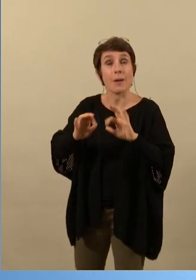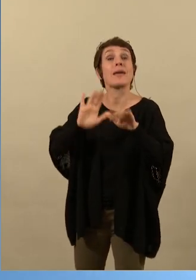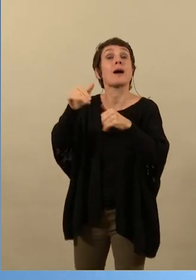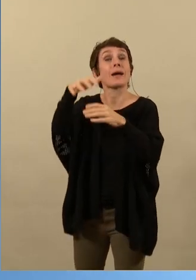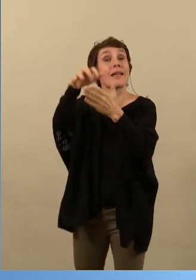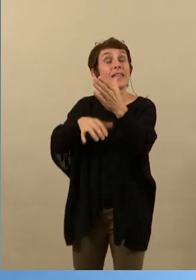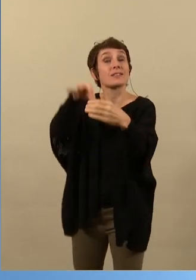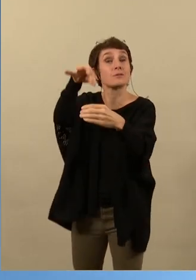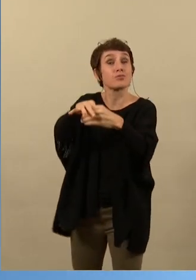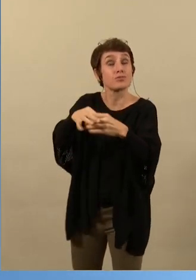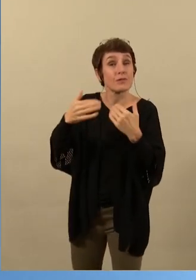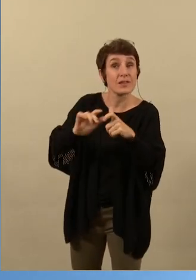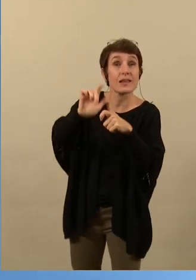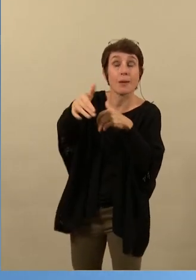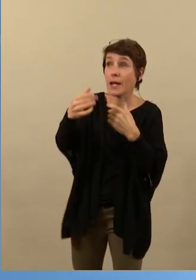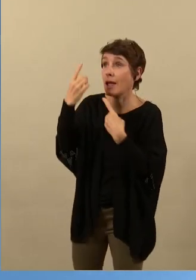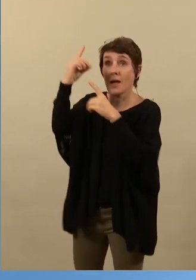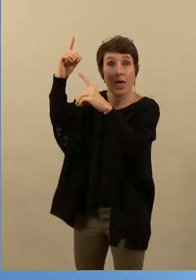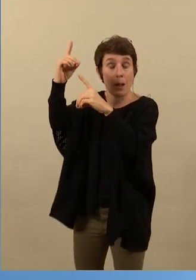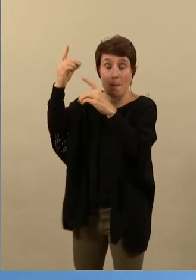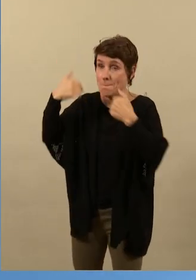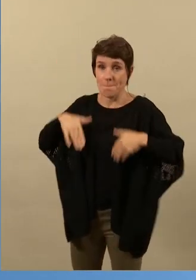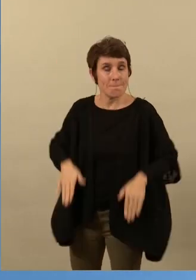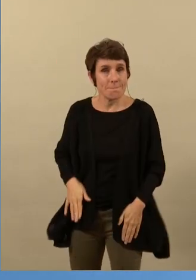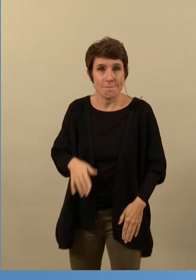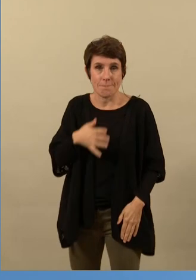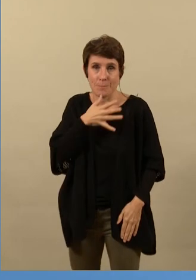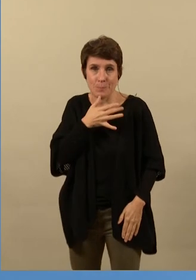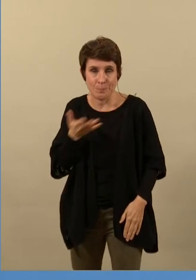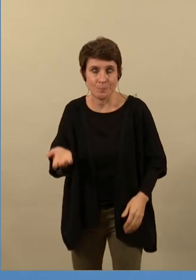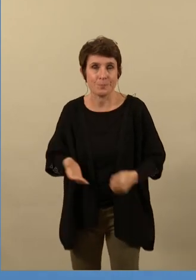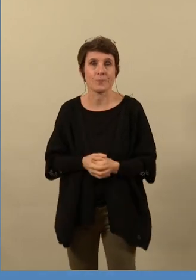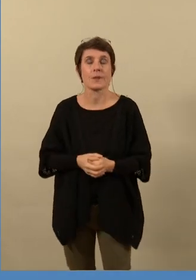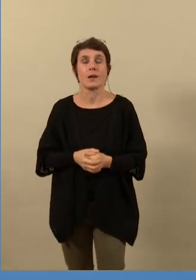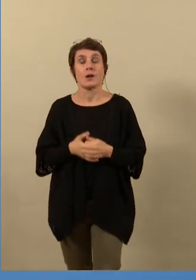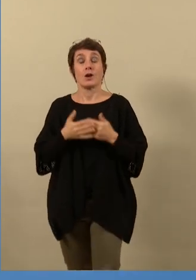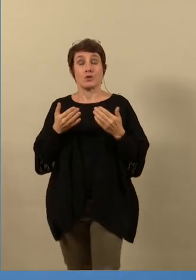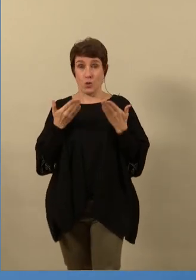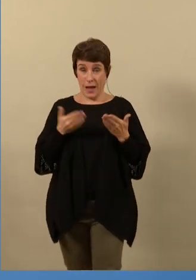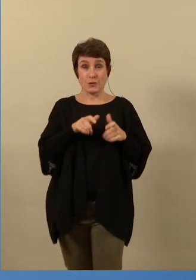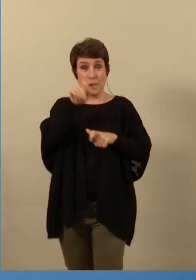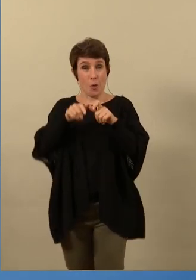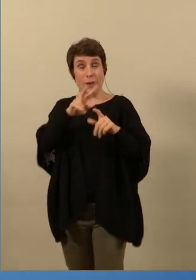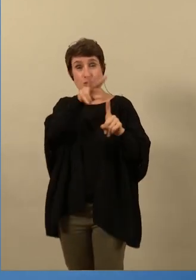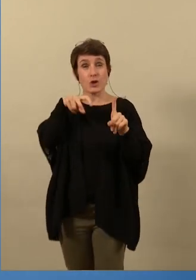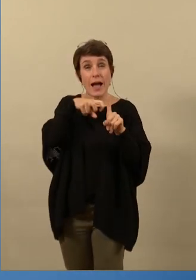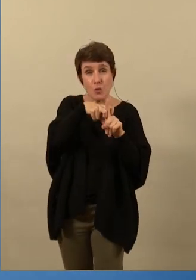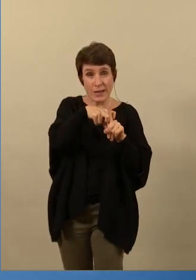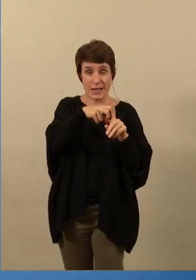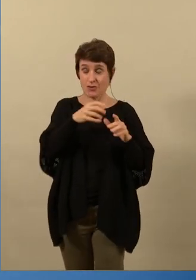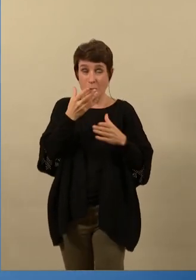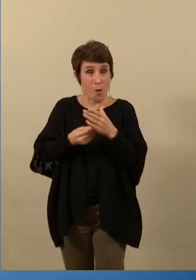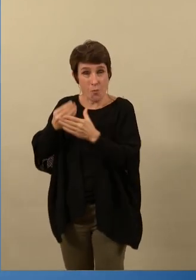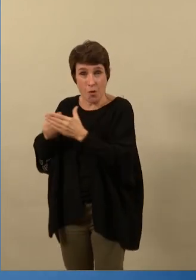il est fort approbable qu'il n'y aura aucun recours alors qu'que cruellement d'aesh accompagnatrice accompagnateur